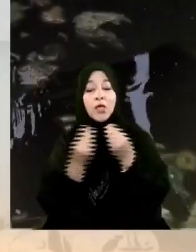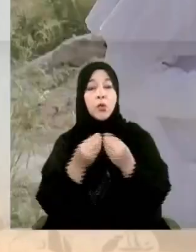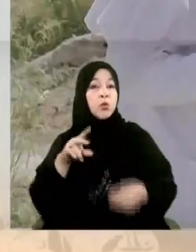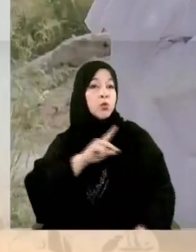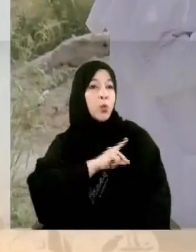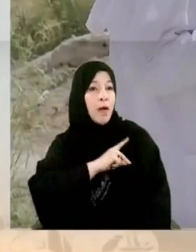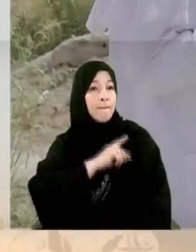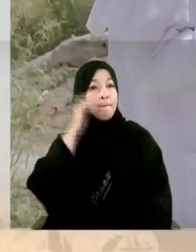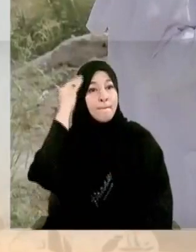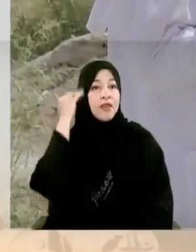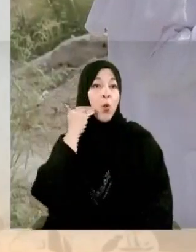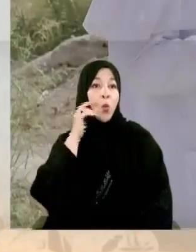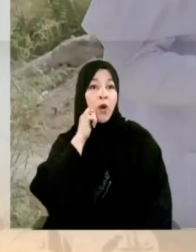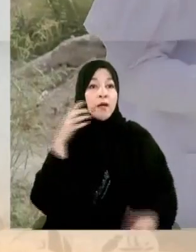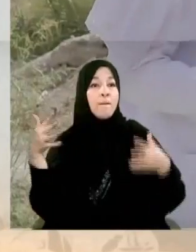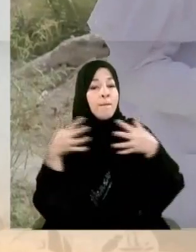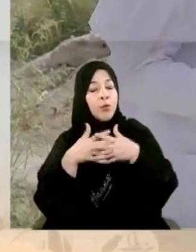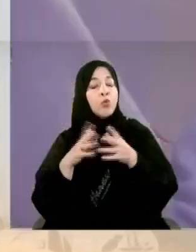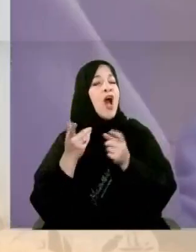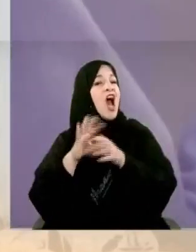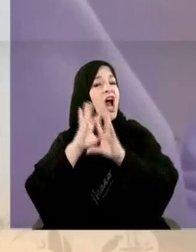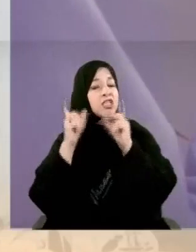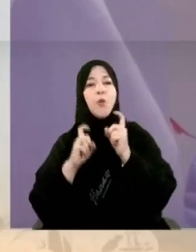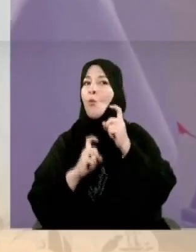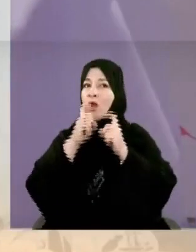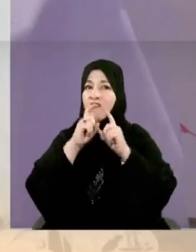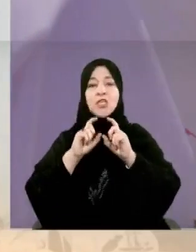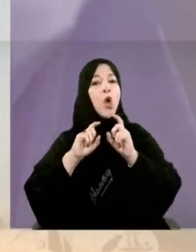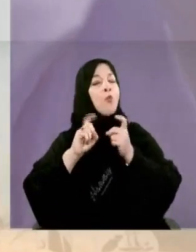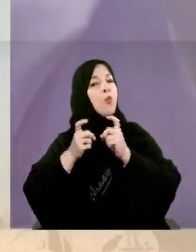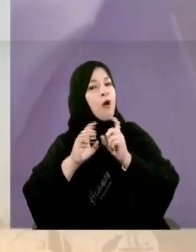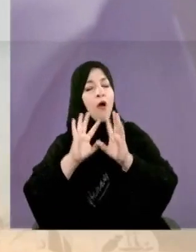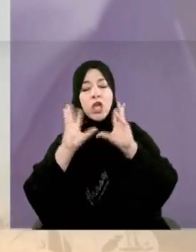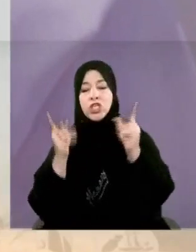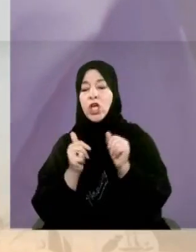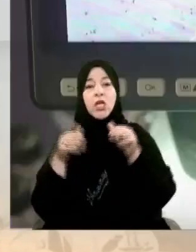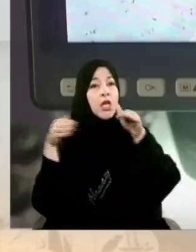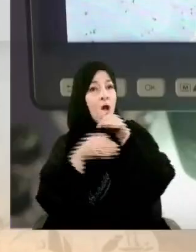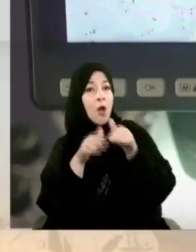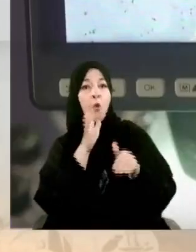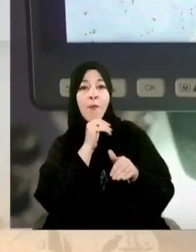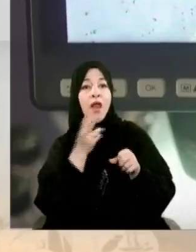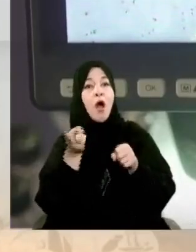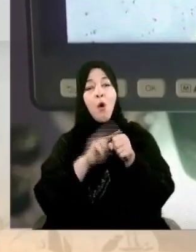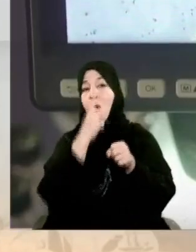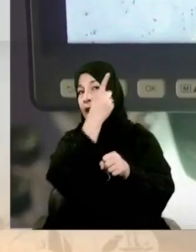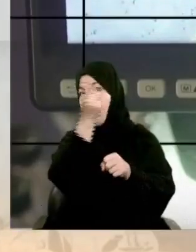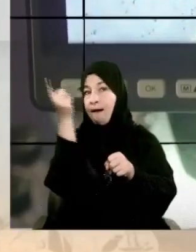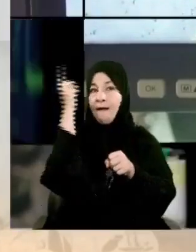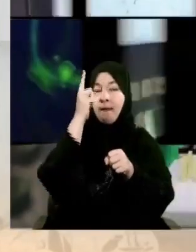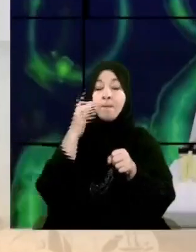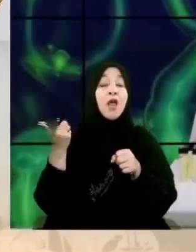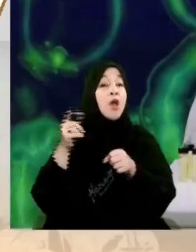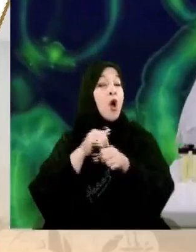هؤلاء الطلبة والطالبات في مختلف المسابقات العلمية، سواء كان على المستوى الإقليمي أو على المستوى العالمي. طبعا